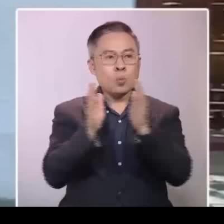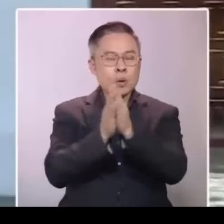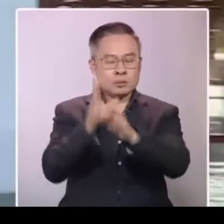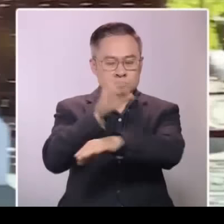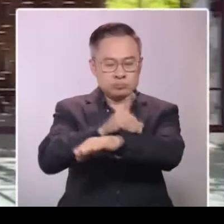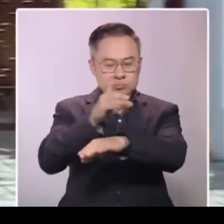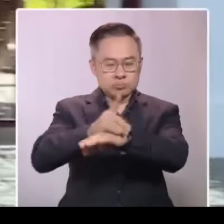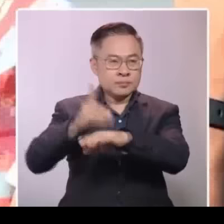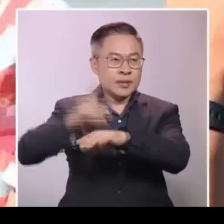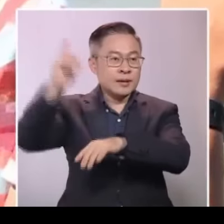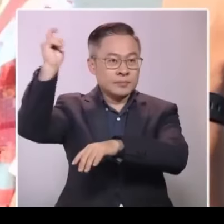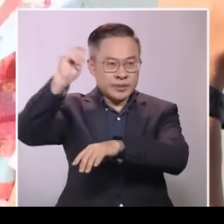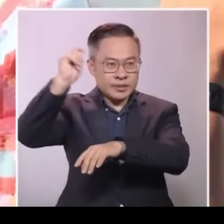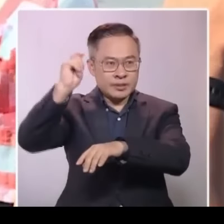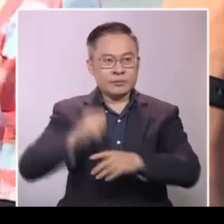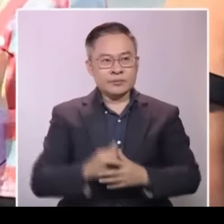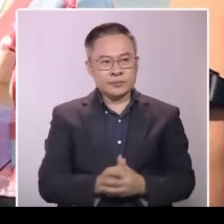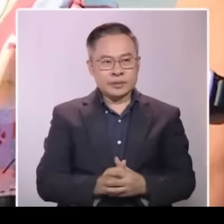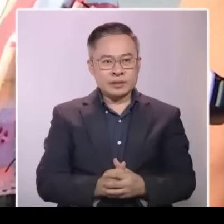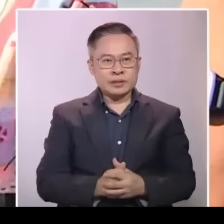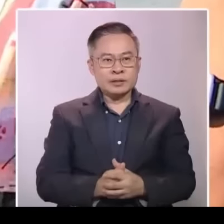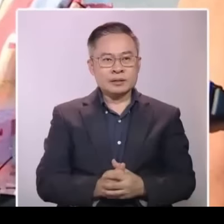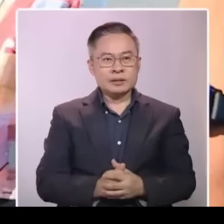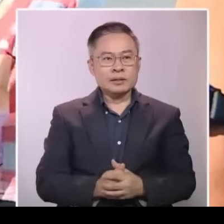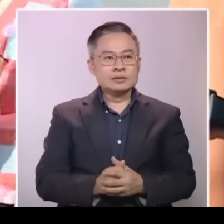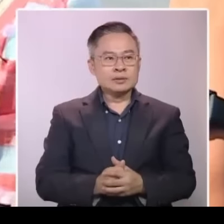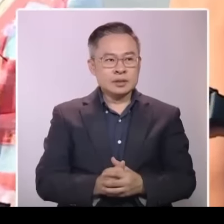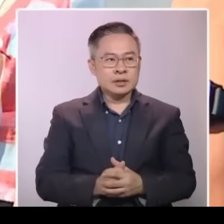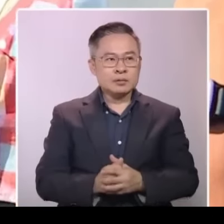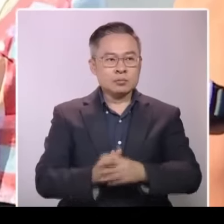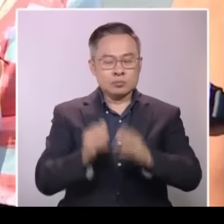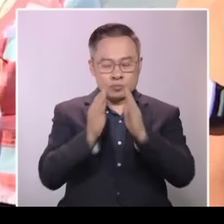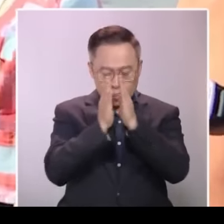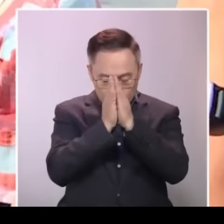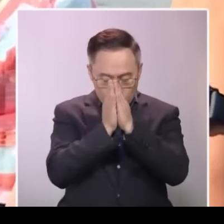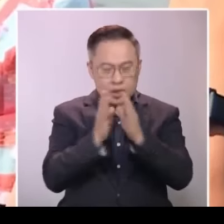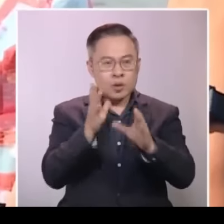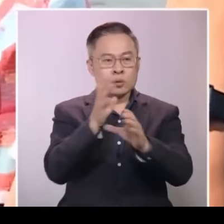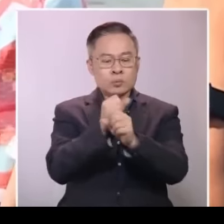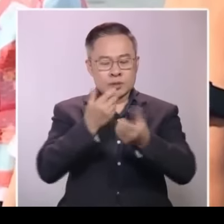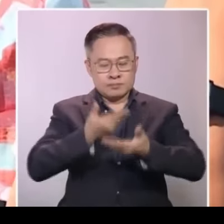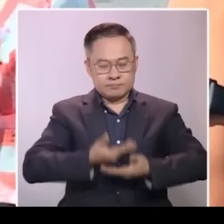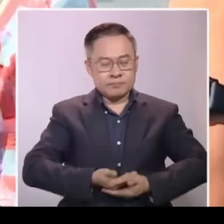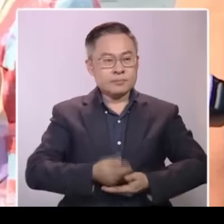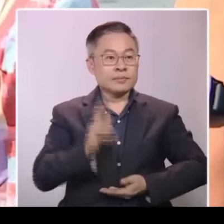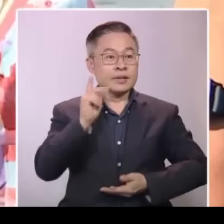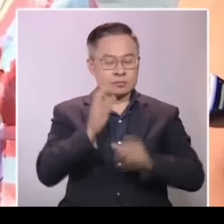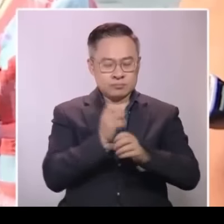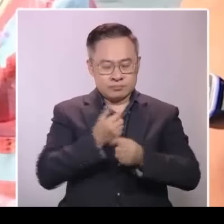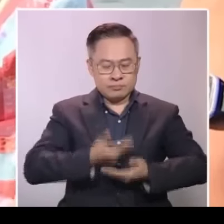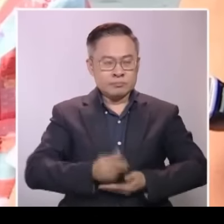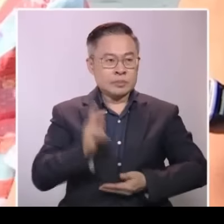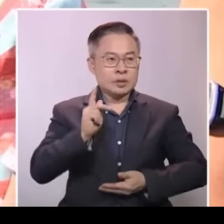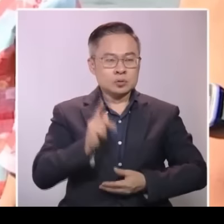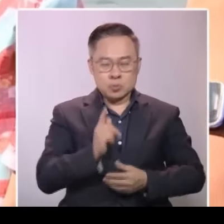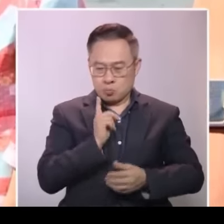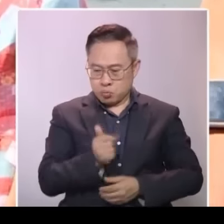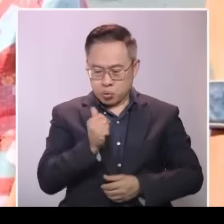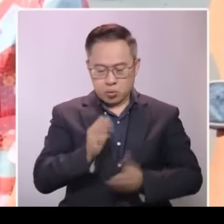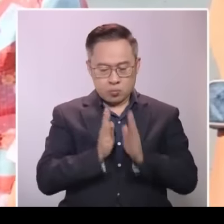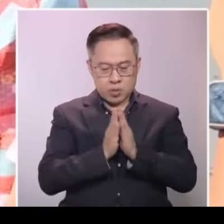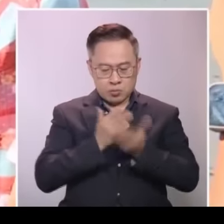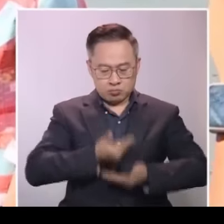ด้วยหรือว่าวัดพระแก้วก่อนที่จะเดินไปที่วัดพระแก้วเพื่อสักการะพระแก้วมรกตพระคู่บ้านคู่เมืองประเทศไทยเพื่อความเป็นสิ